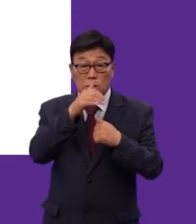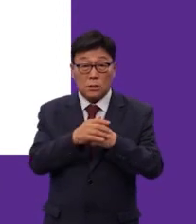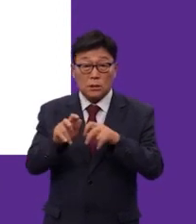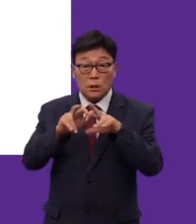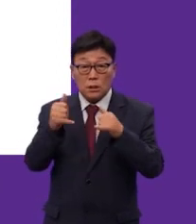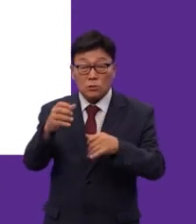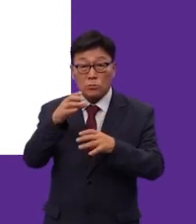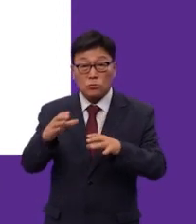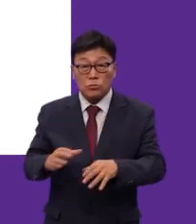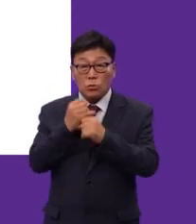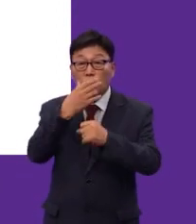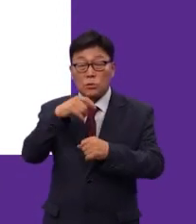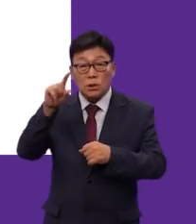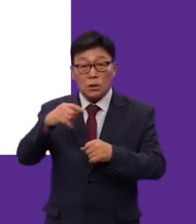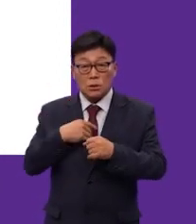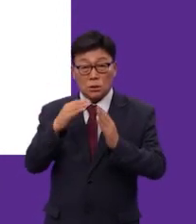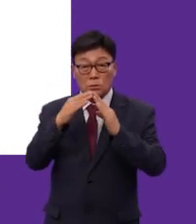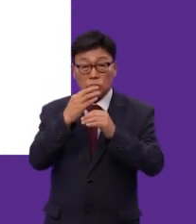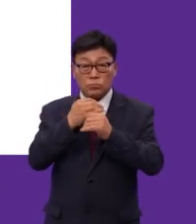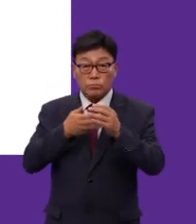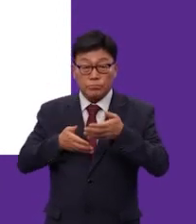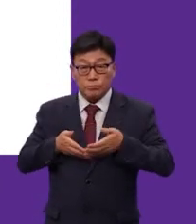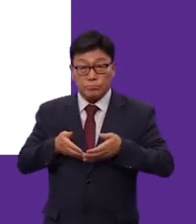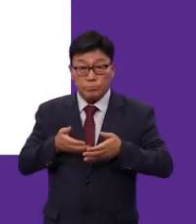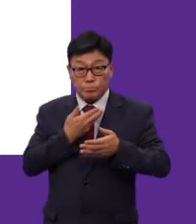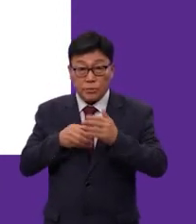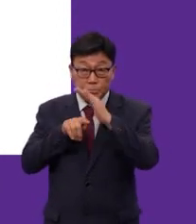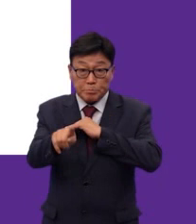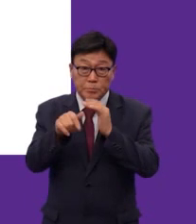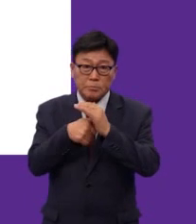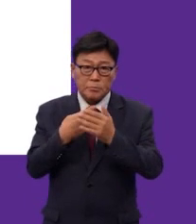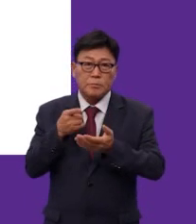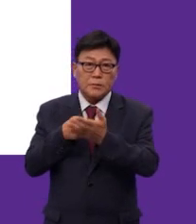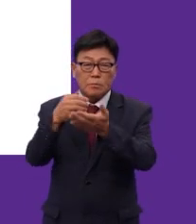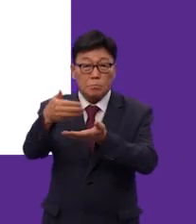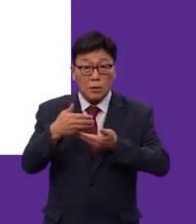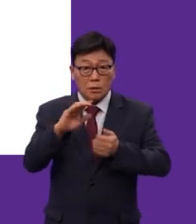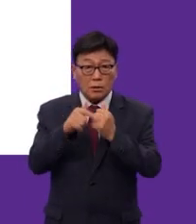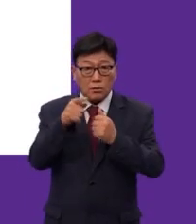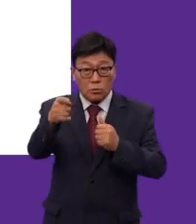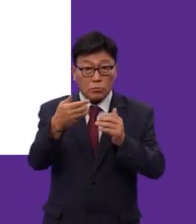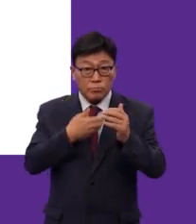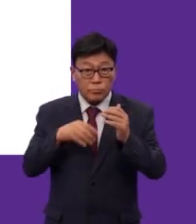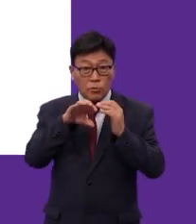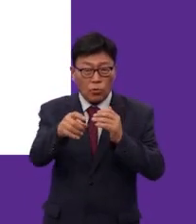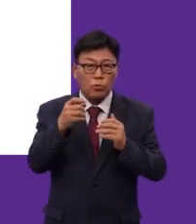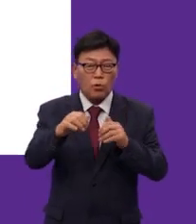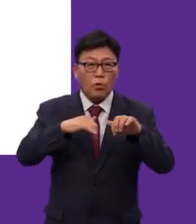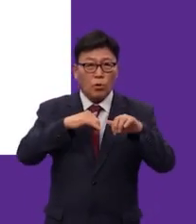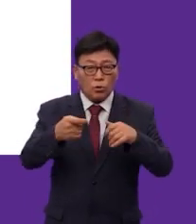장애인 통합복지카드를 주소지 행정복지센터에 가셔서 발급받으셔야 되고 행정복지센터나